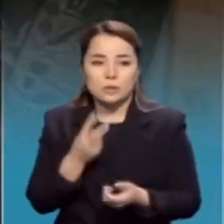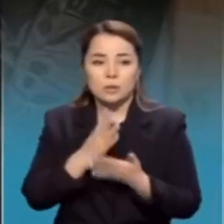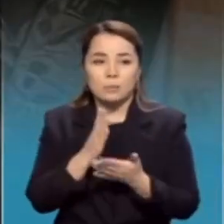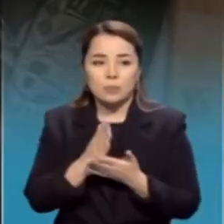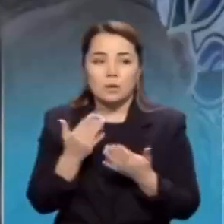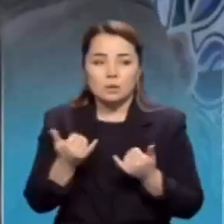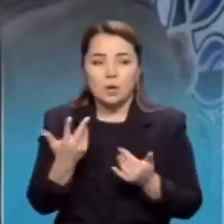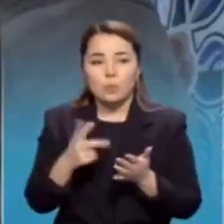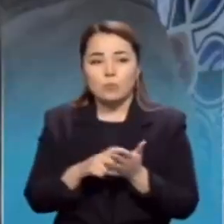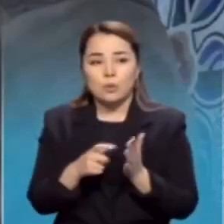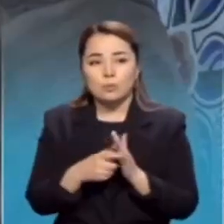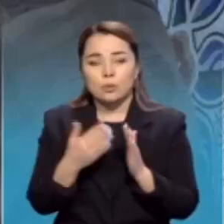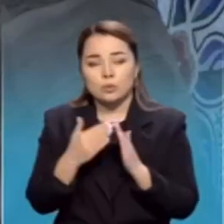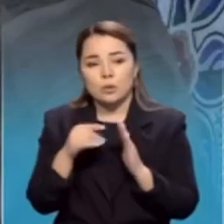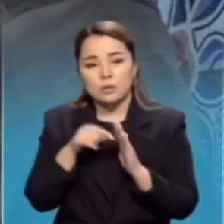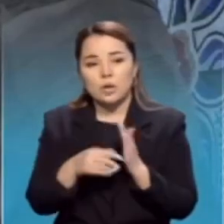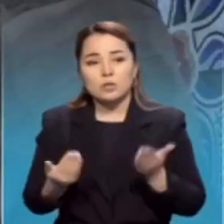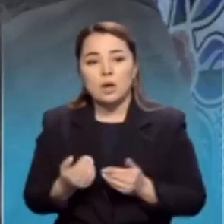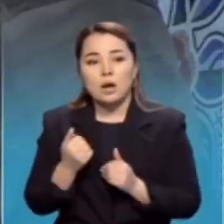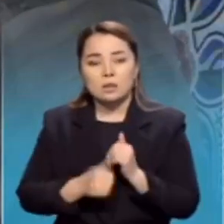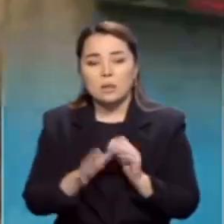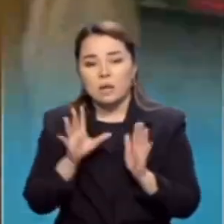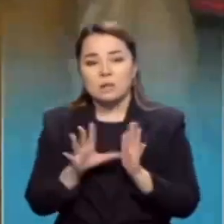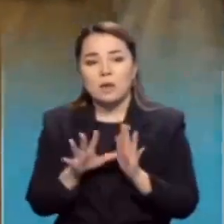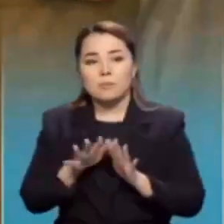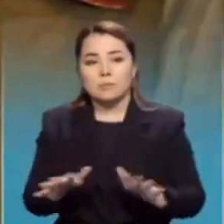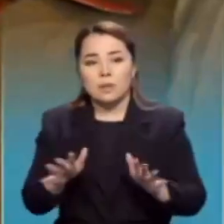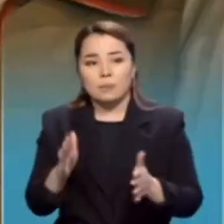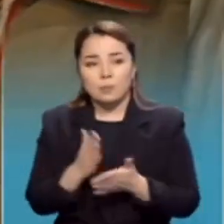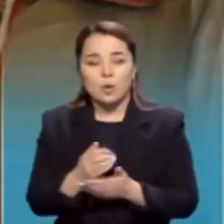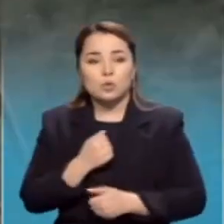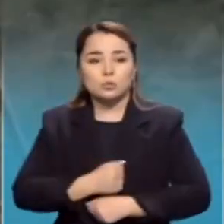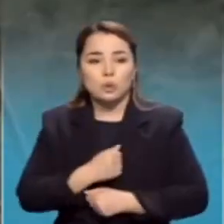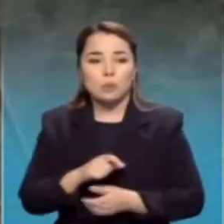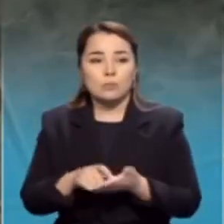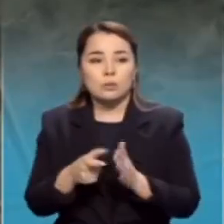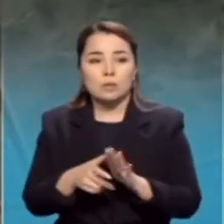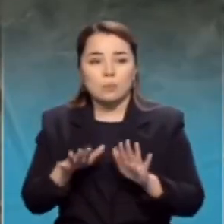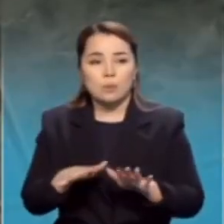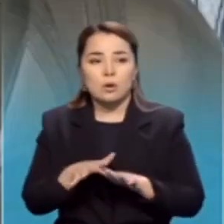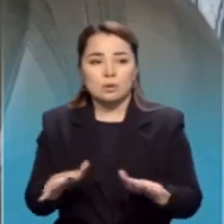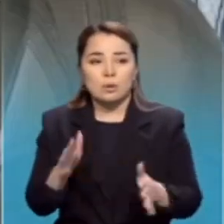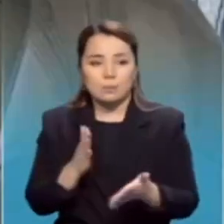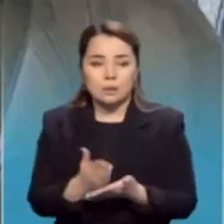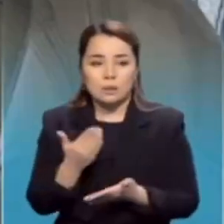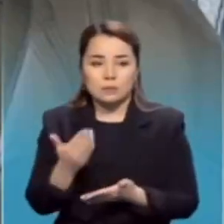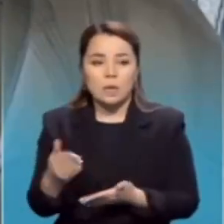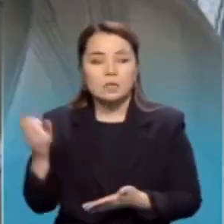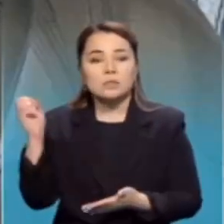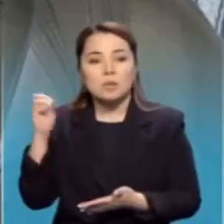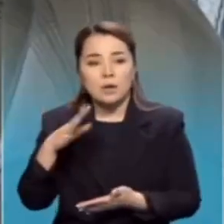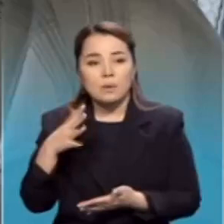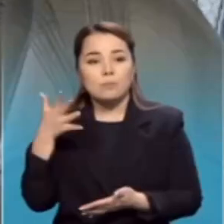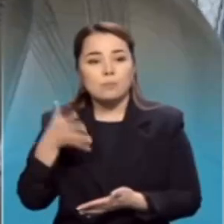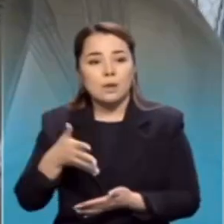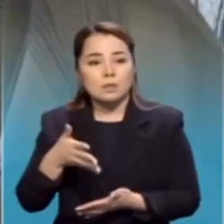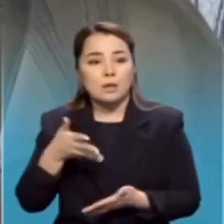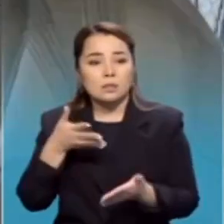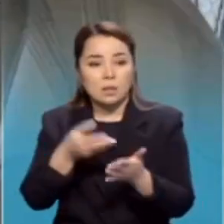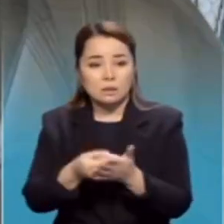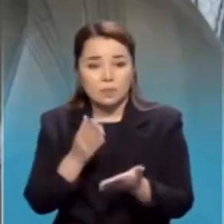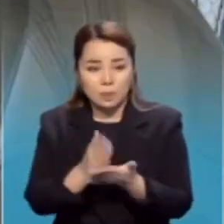Ыдырысып тұр, үш бөлмелі пәтерде тұрады. Әр бөлмеге тоқ пеш қойылған, тіпті жуынатын жерде де қосулы. Светке 5000